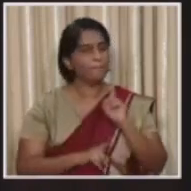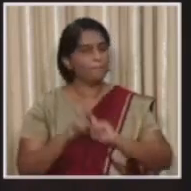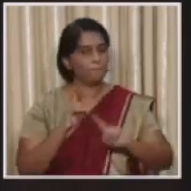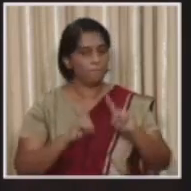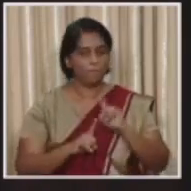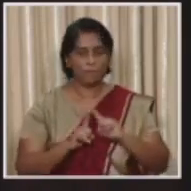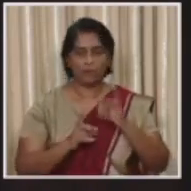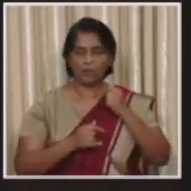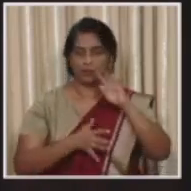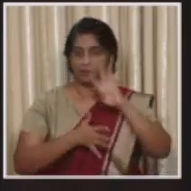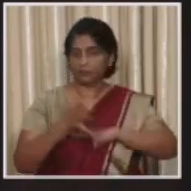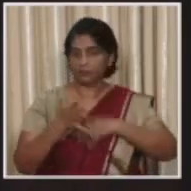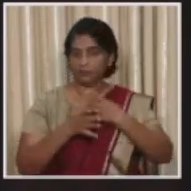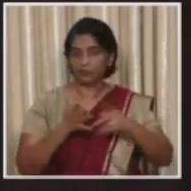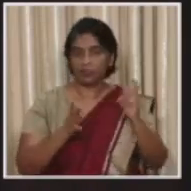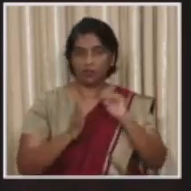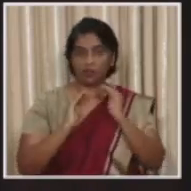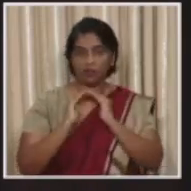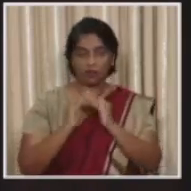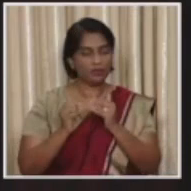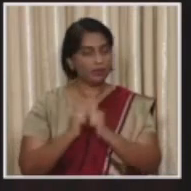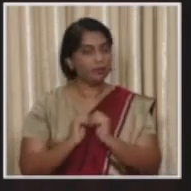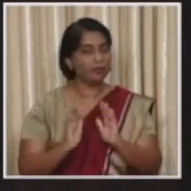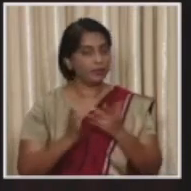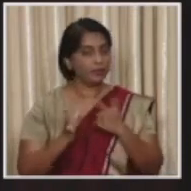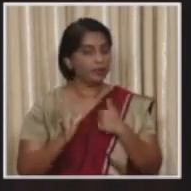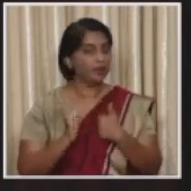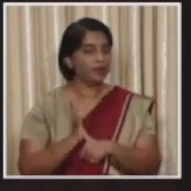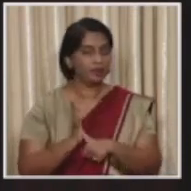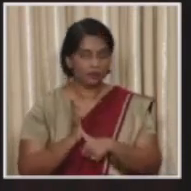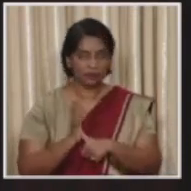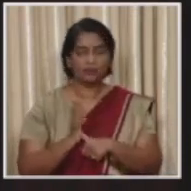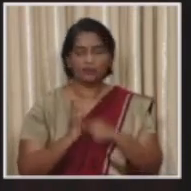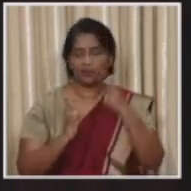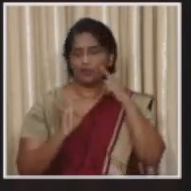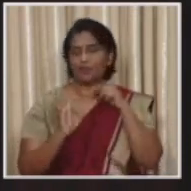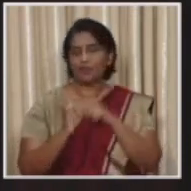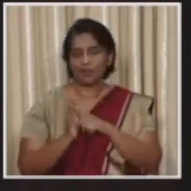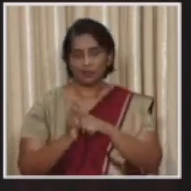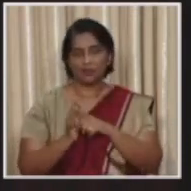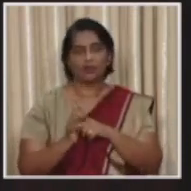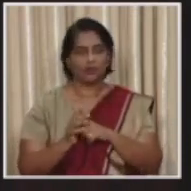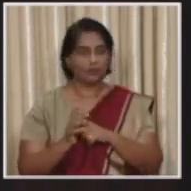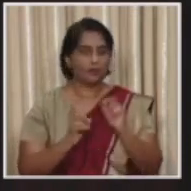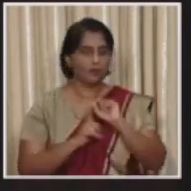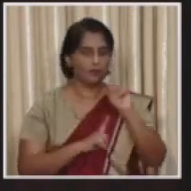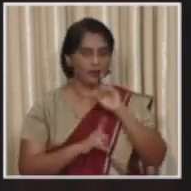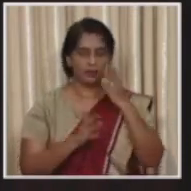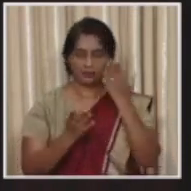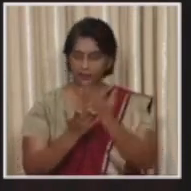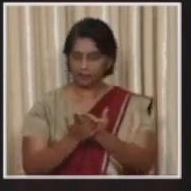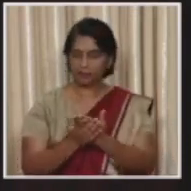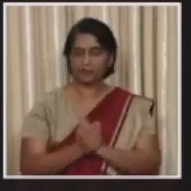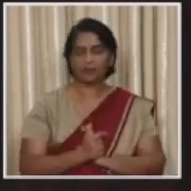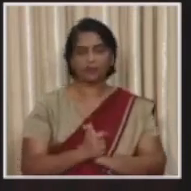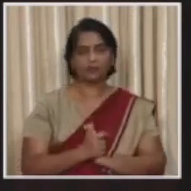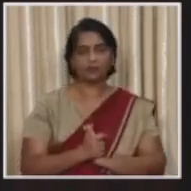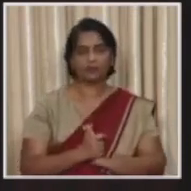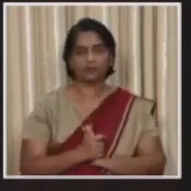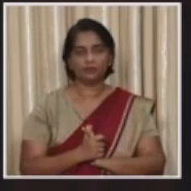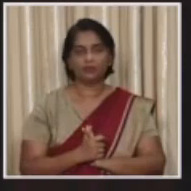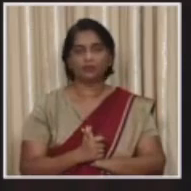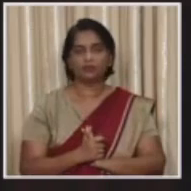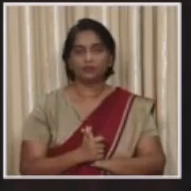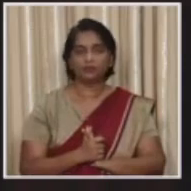පාර්ලිමේන්තුවේ අයවැය කාර්යාලයේ පිහිටවීම සඳහා වන පනත විදිහටයි සභාගත වෙලා